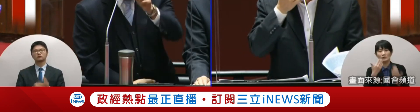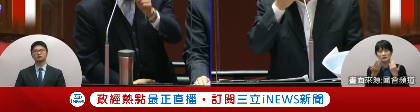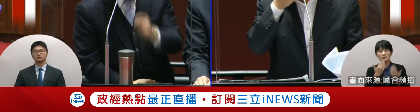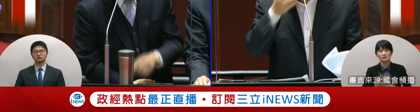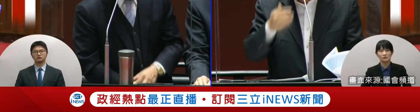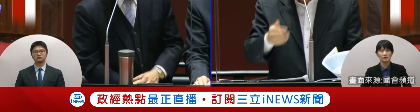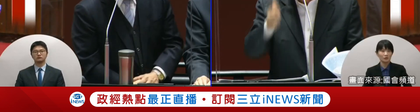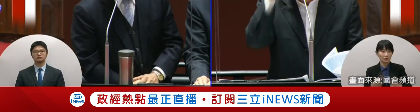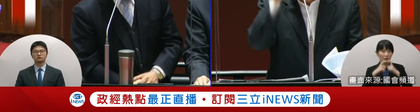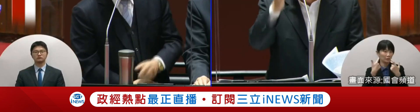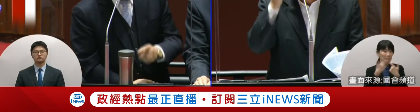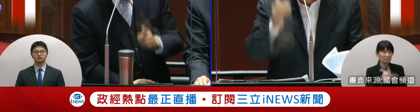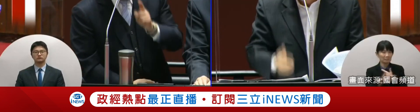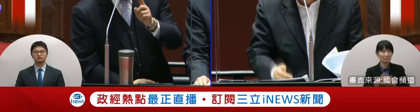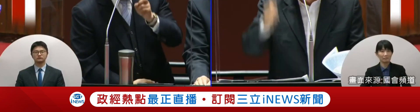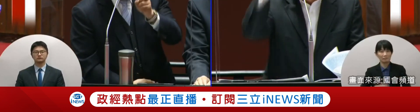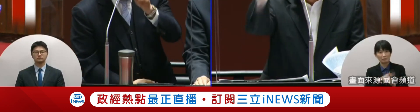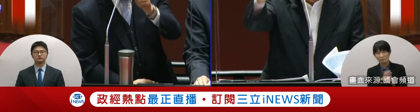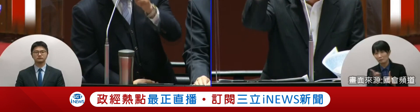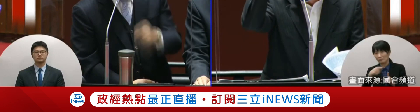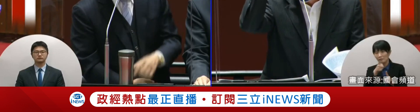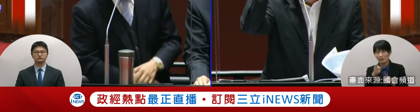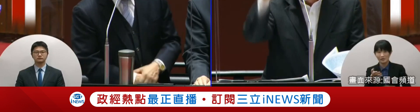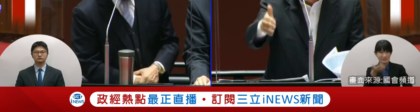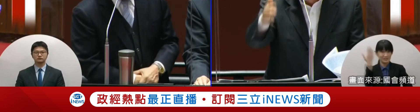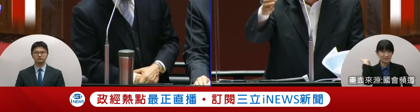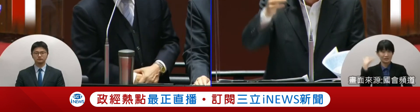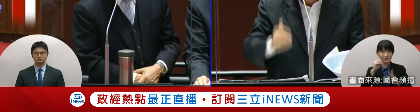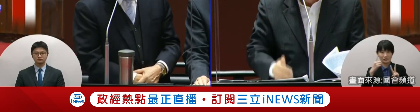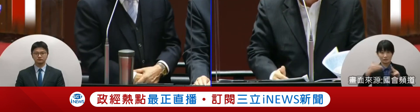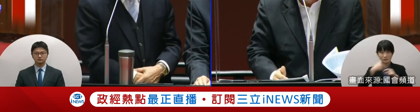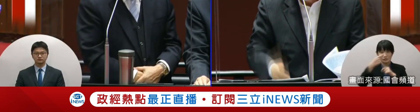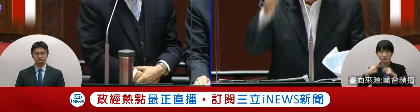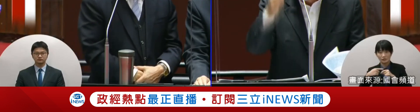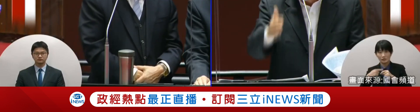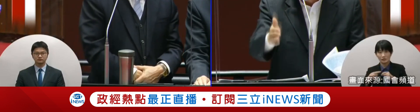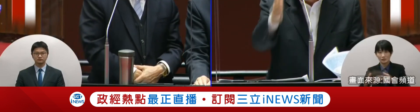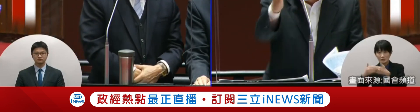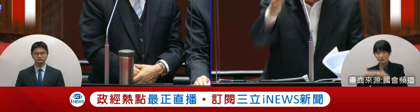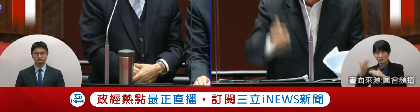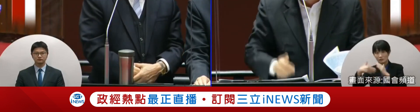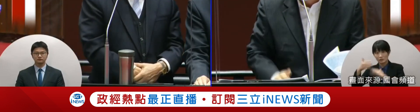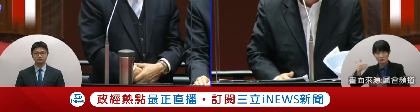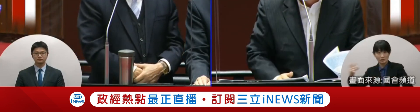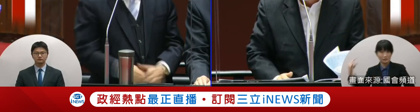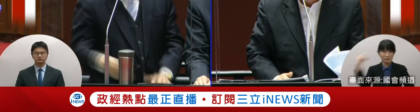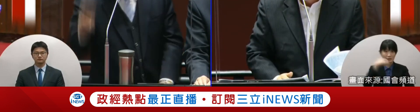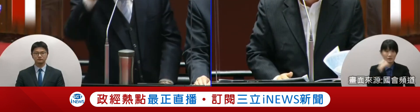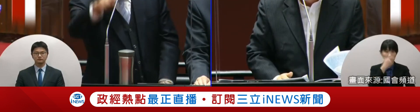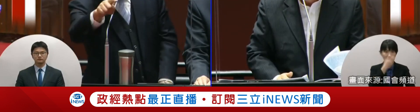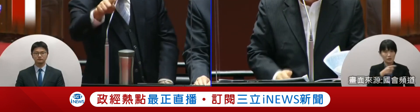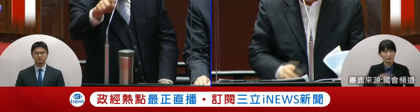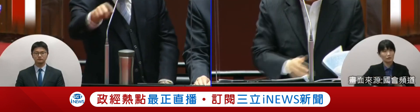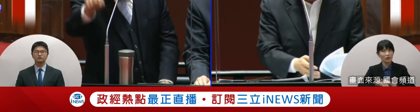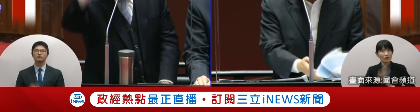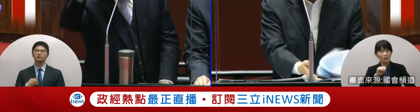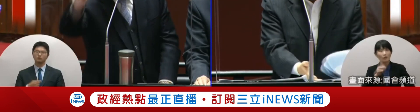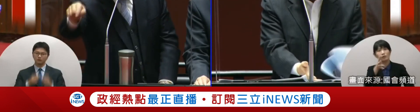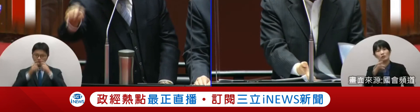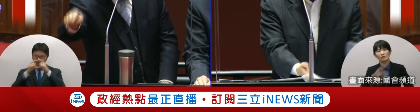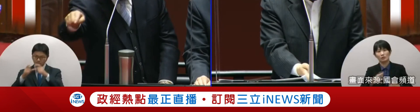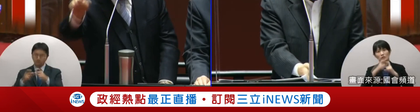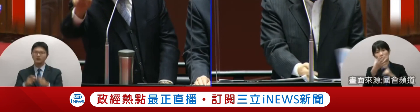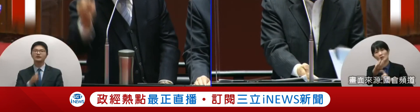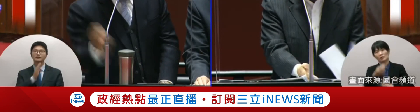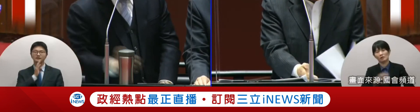那你不回答我的问题，你对2019年他到台湾来这边参访有没有违法，你为什么都不回答？ 我回答就他